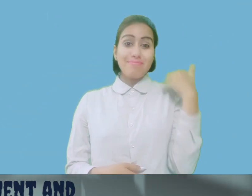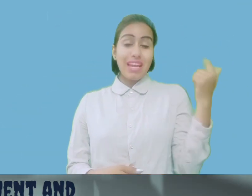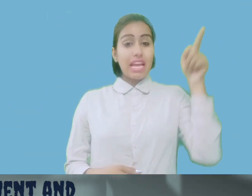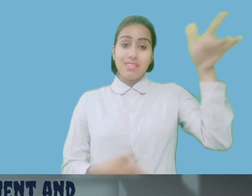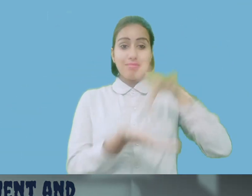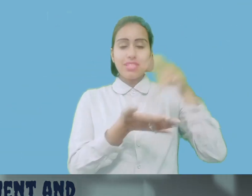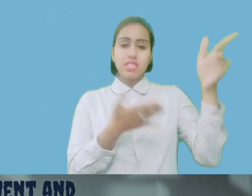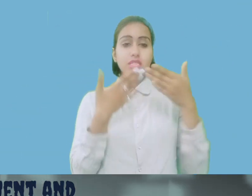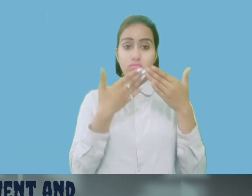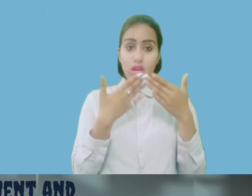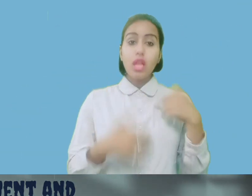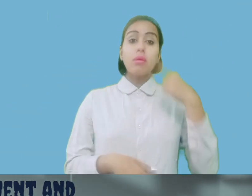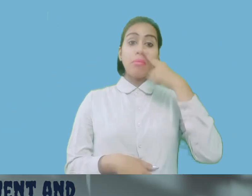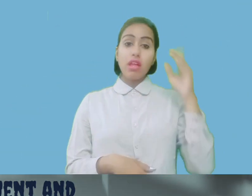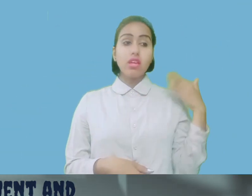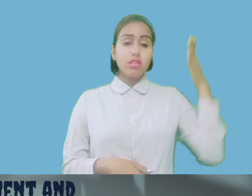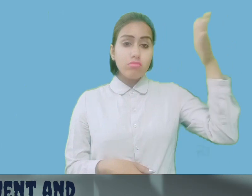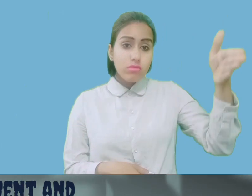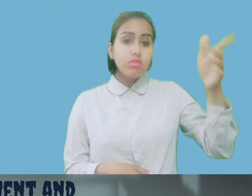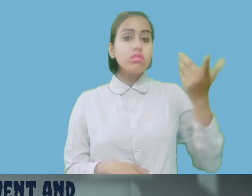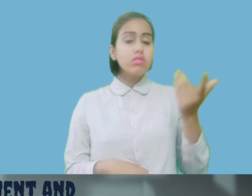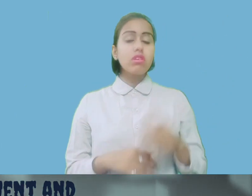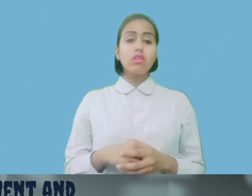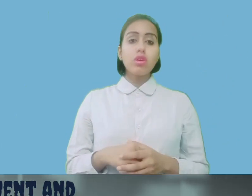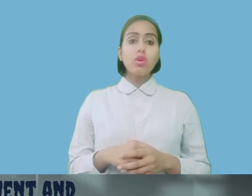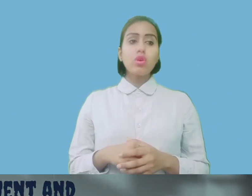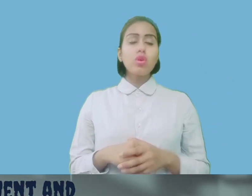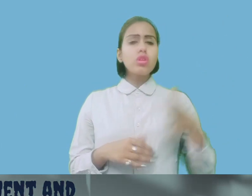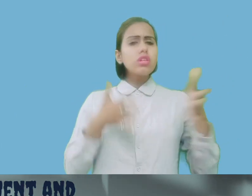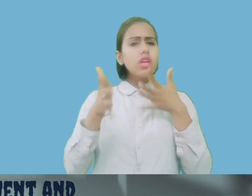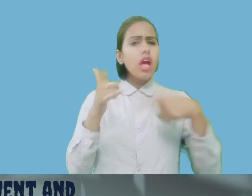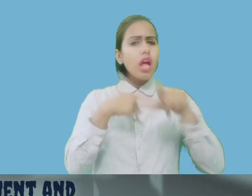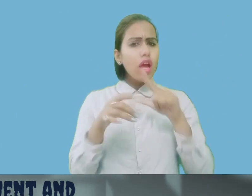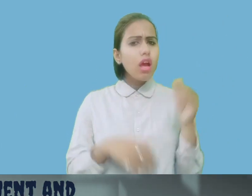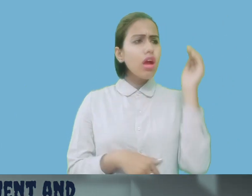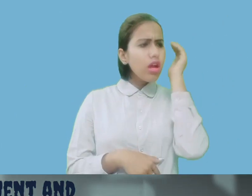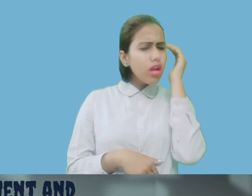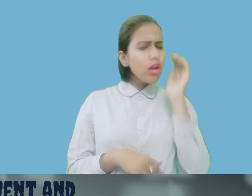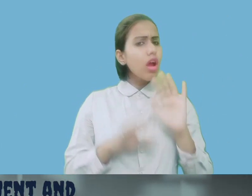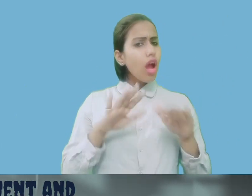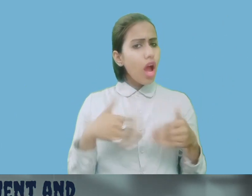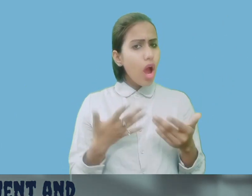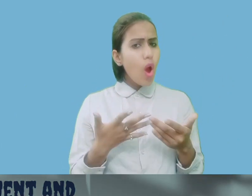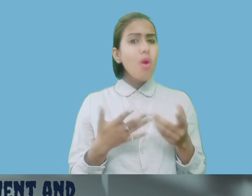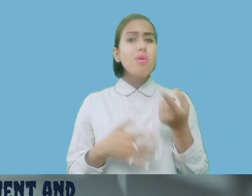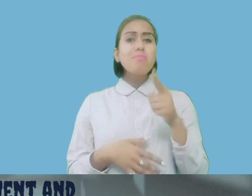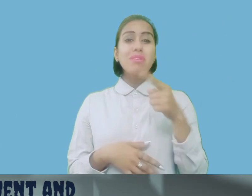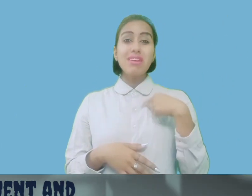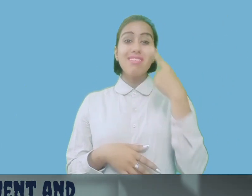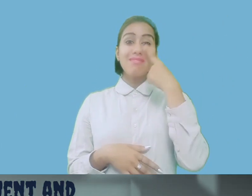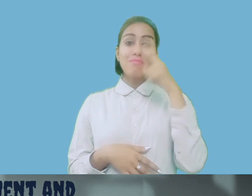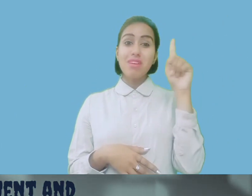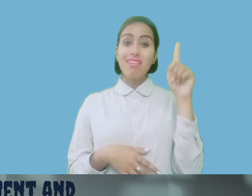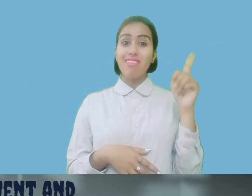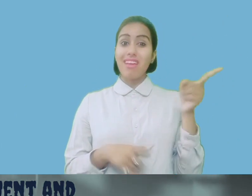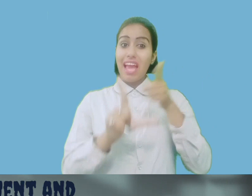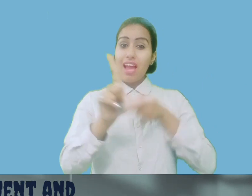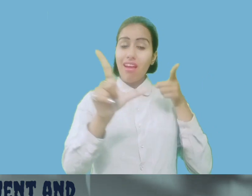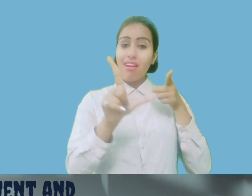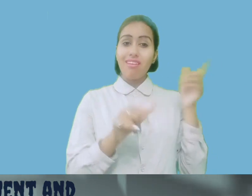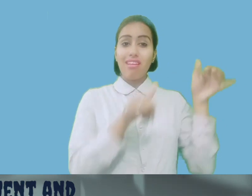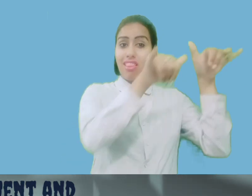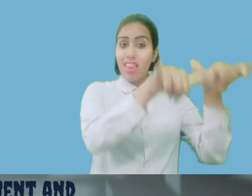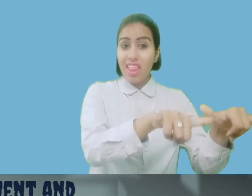भाषा का 2012-13 में ये डिप्लोमा किया है और मैं 2014 से सर्टिफाइड साइन लैंग्वेज इंटरप्रेटर काम कर रही